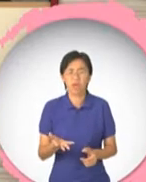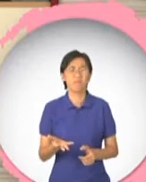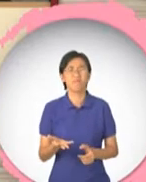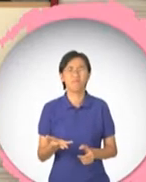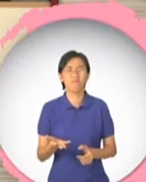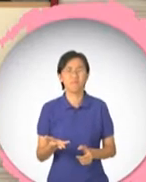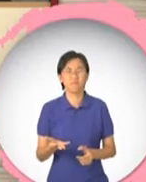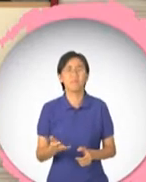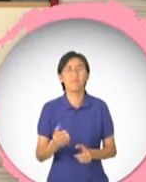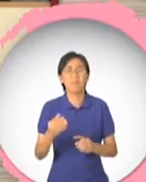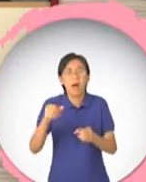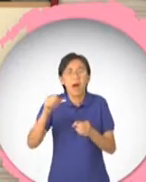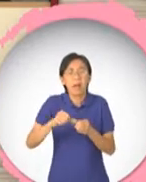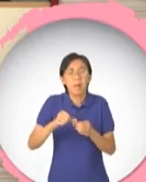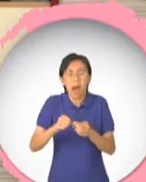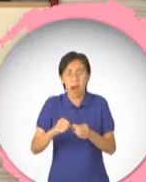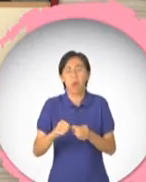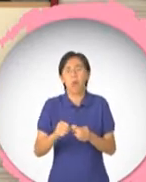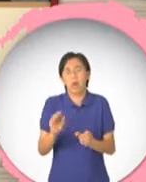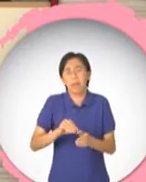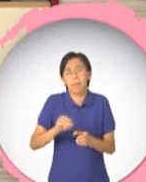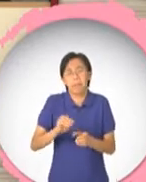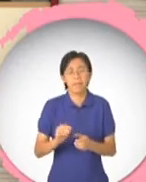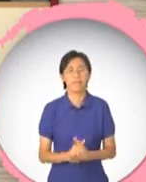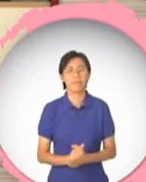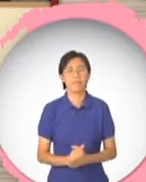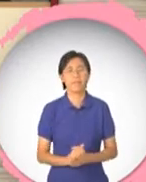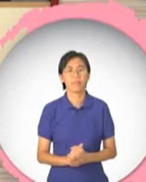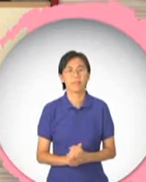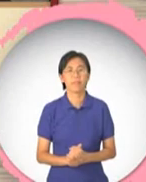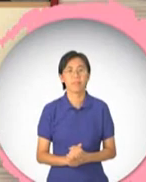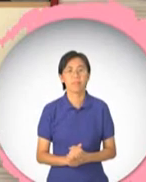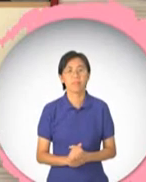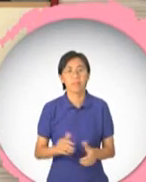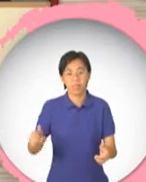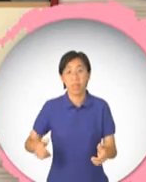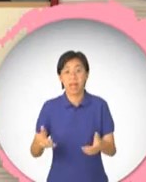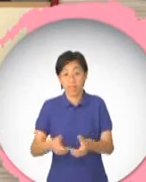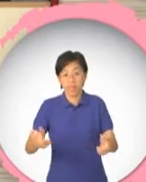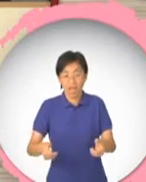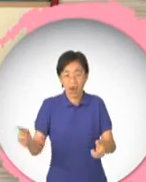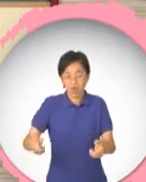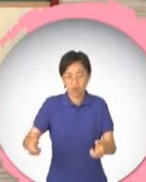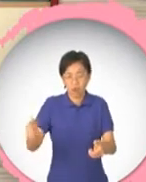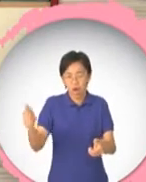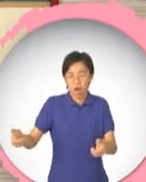ำมันได ้แล้วก็เทลงไปเหรอครับ ค่ะเทลงไปแค่เล็กน้อยค่ะแล้วก็ขอให้เคลือบให้ทั่วค่ะใช่